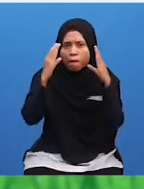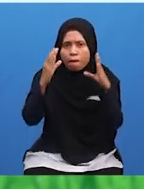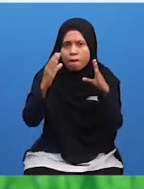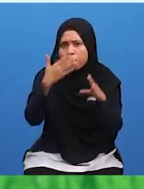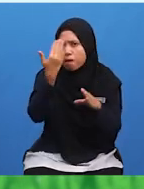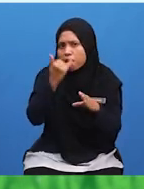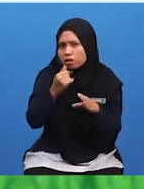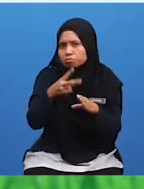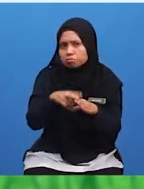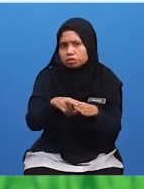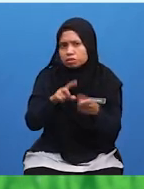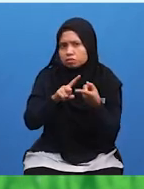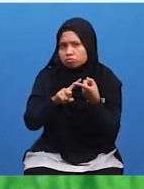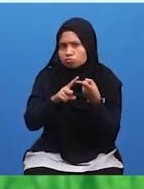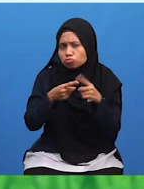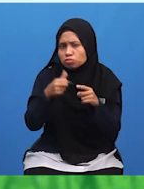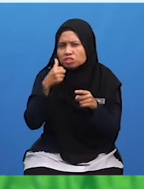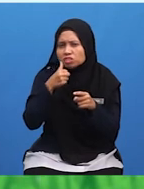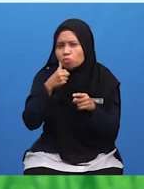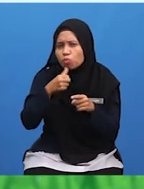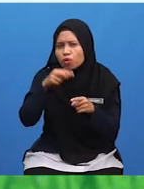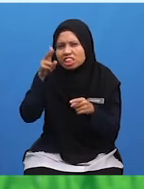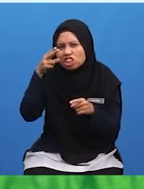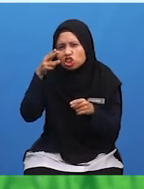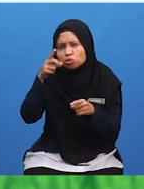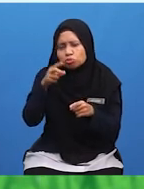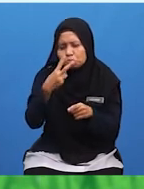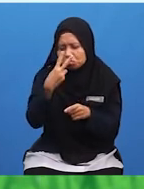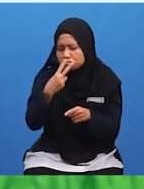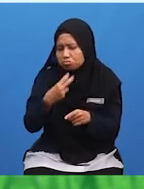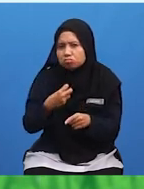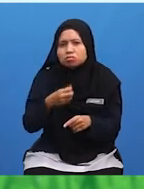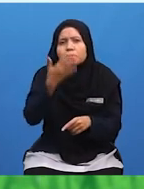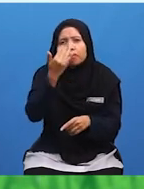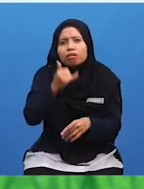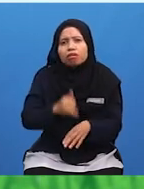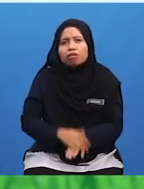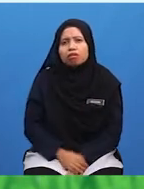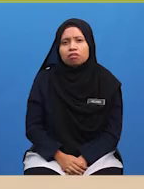Cikgu, mengapakah budak itu kelihatan sedih?